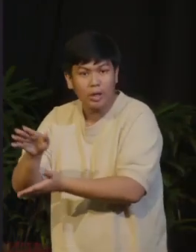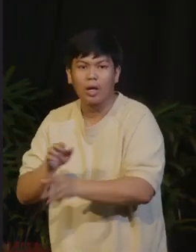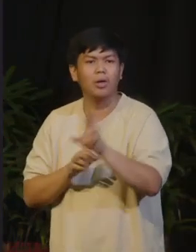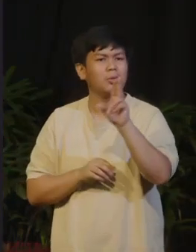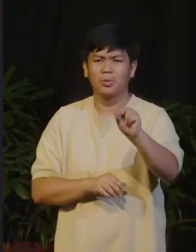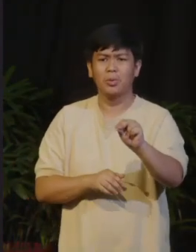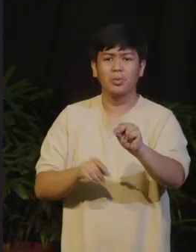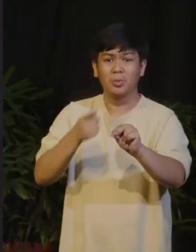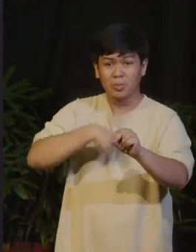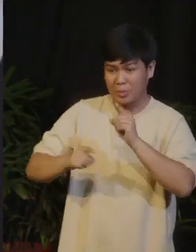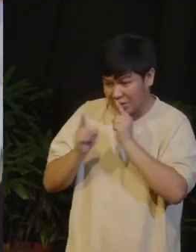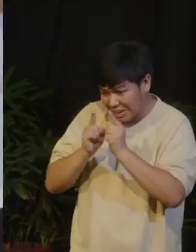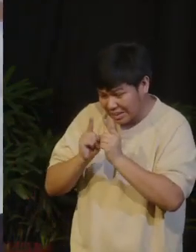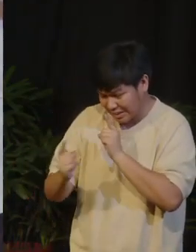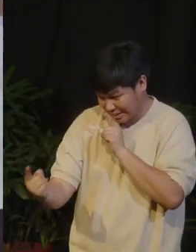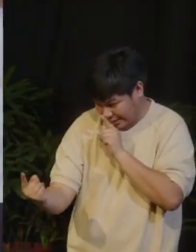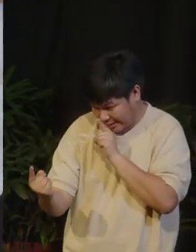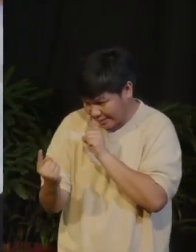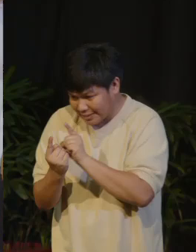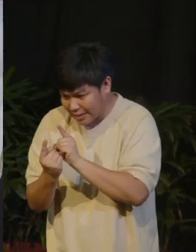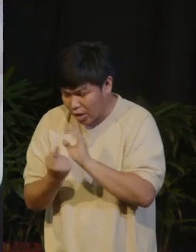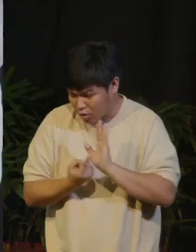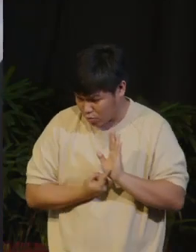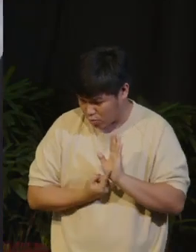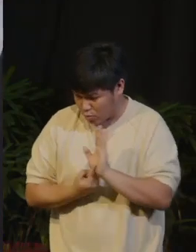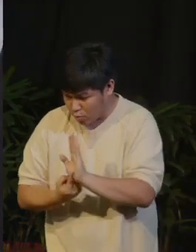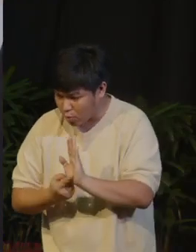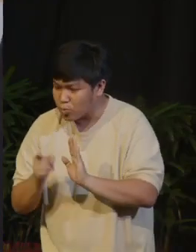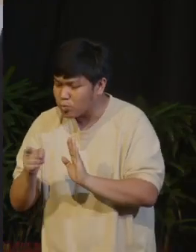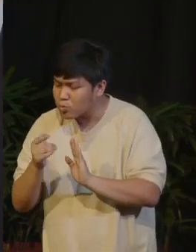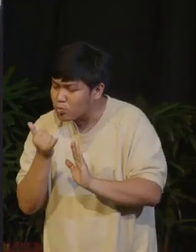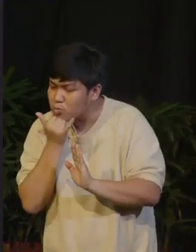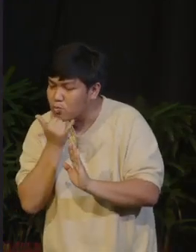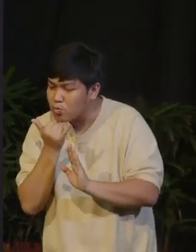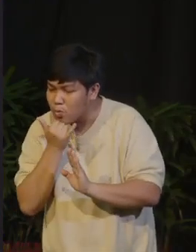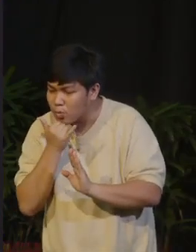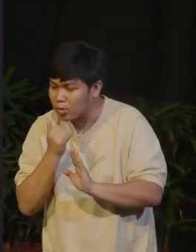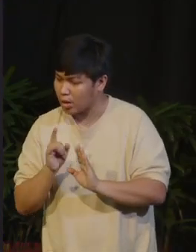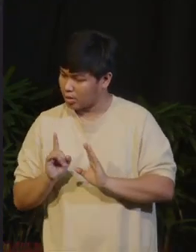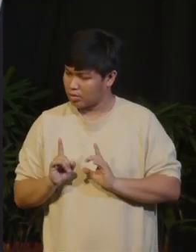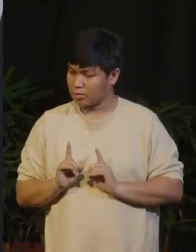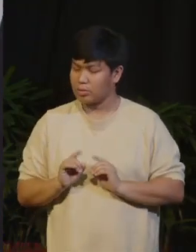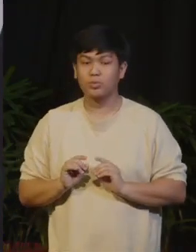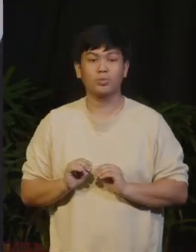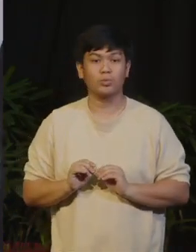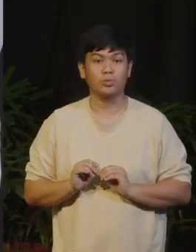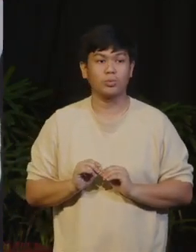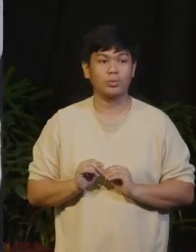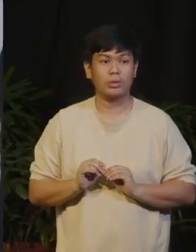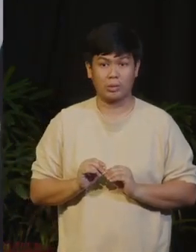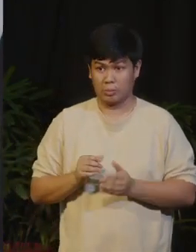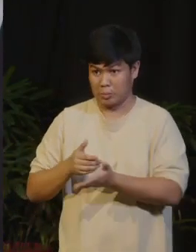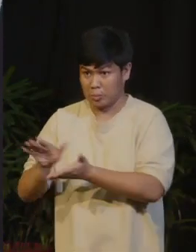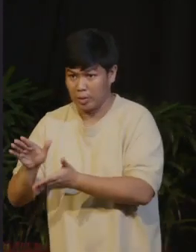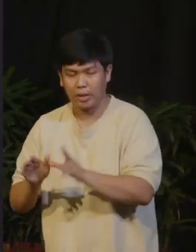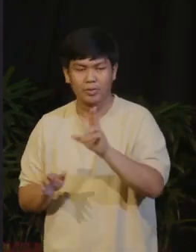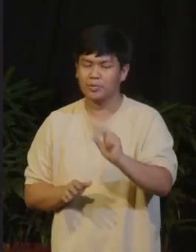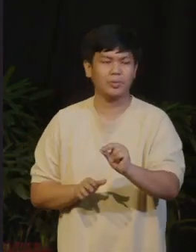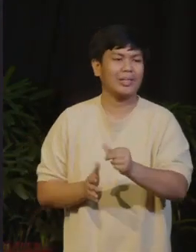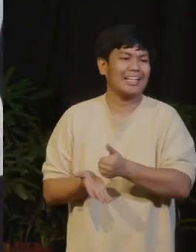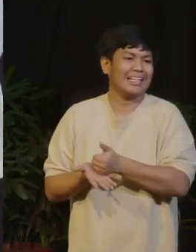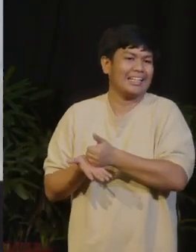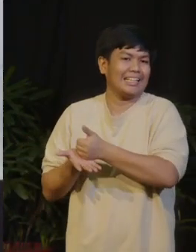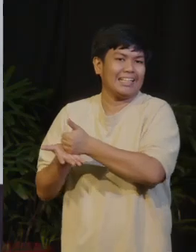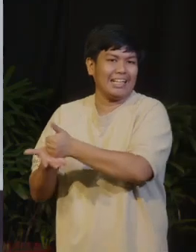privately at ipakita nyo sa kanya yung kanyang pagkakamali. Hindi nyo magagawa yon kung hindi kayo maghuhusga ng